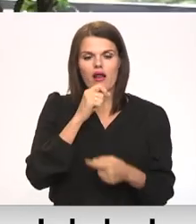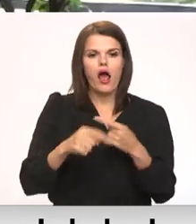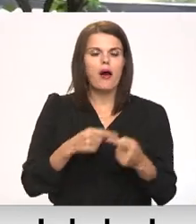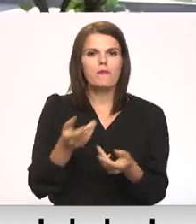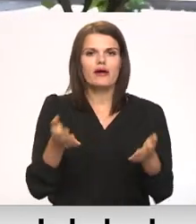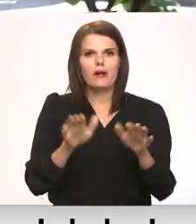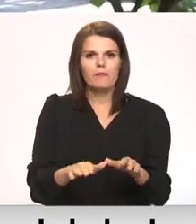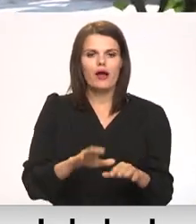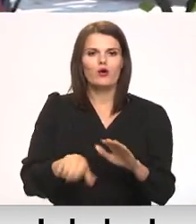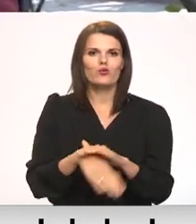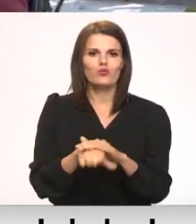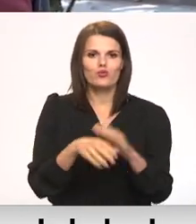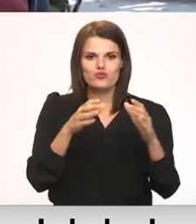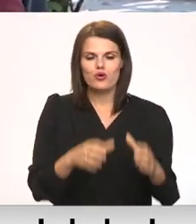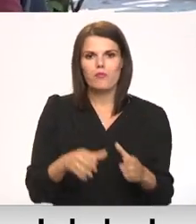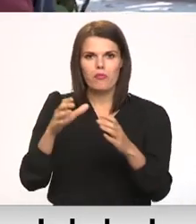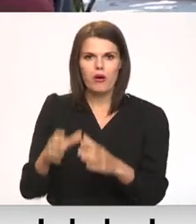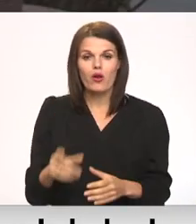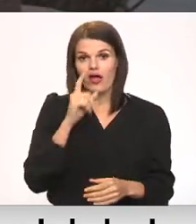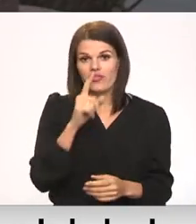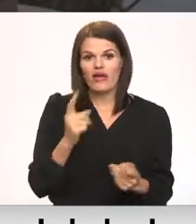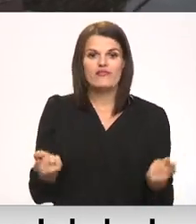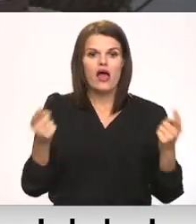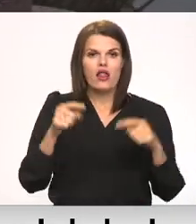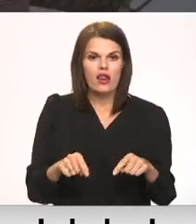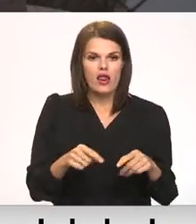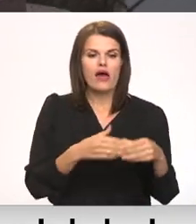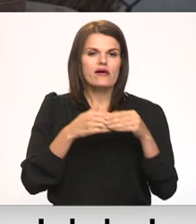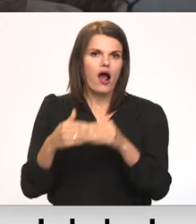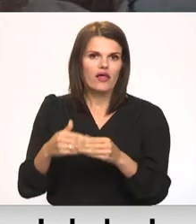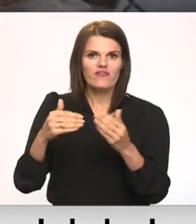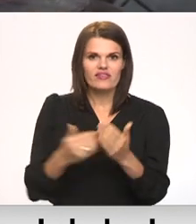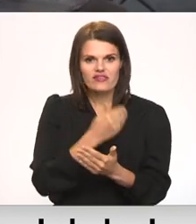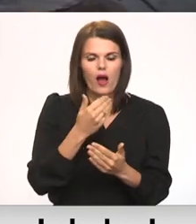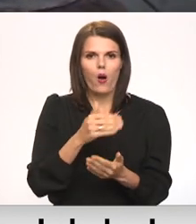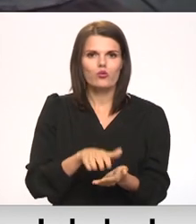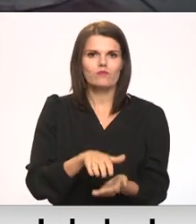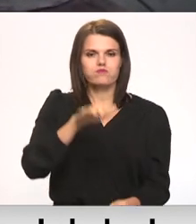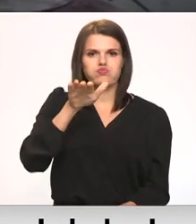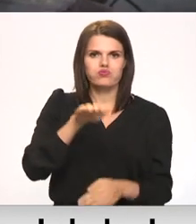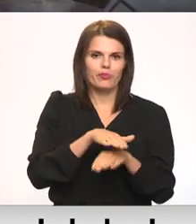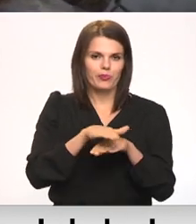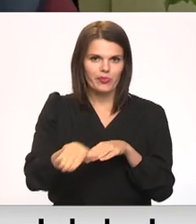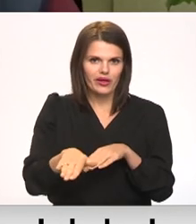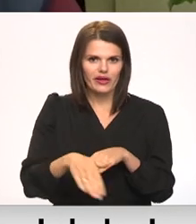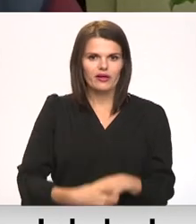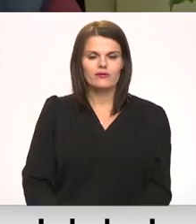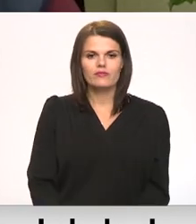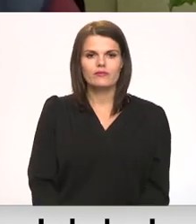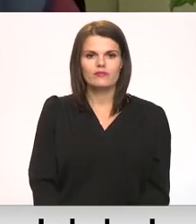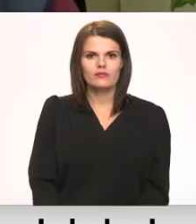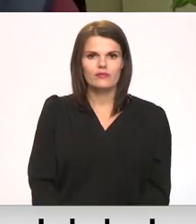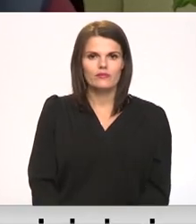vien tukšie baloni. Aptuveni nedēļas laikā piegādātājs atved jaunus, uzpildītus gāzes balonus. Vairāk